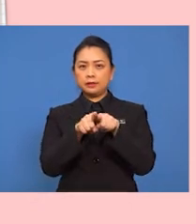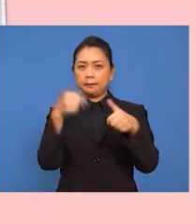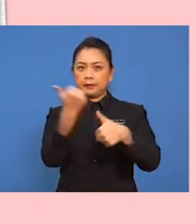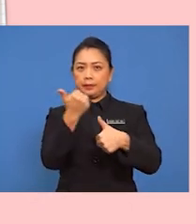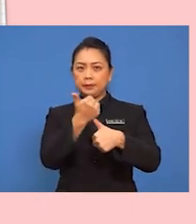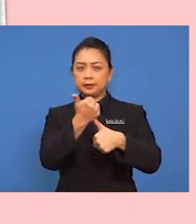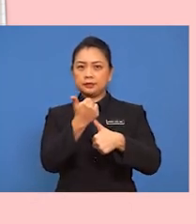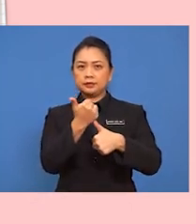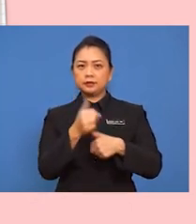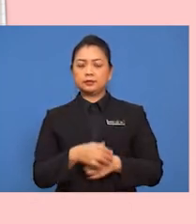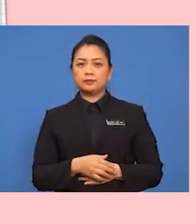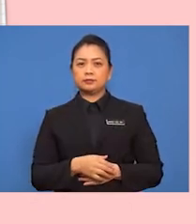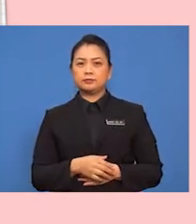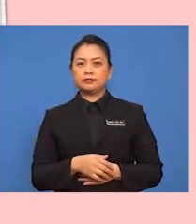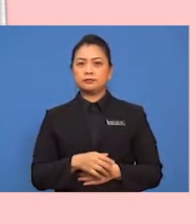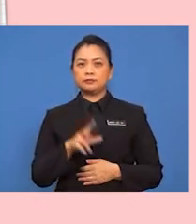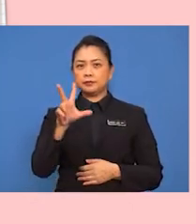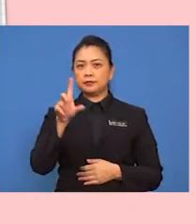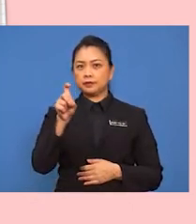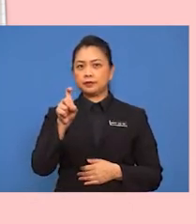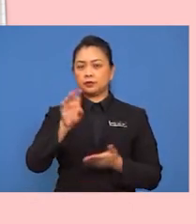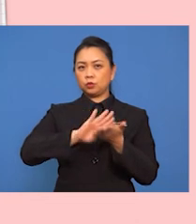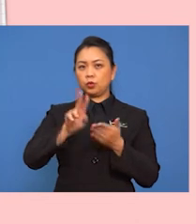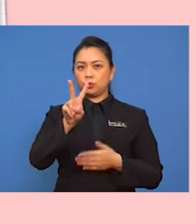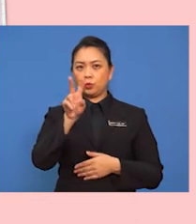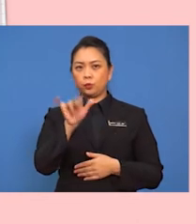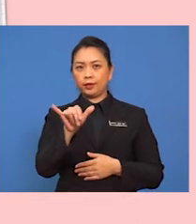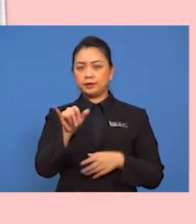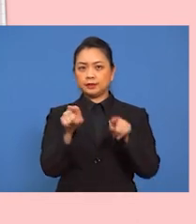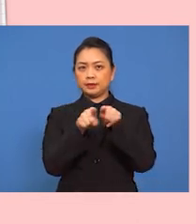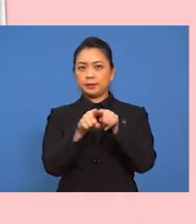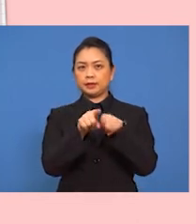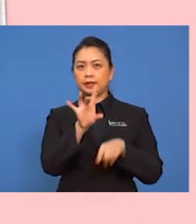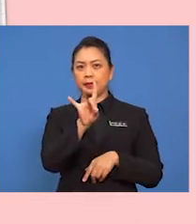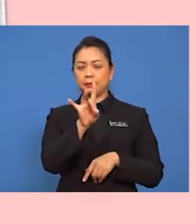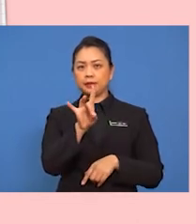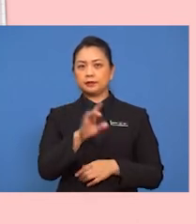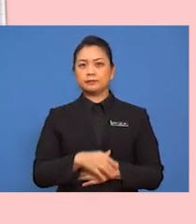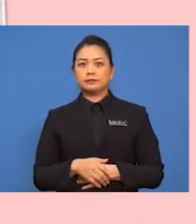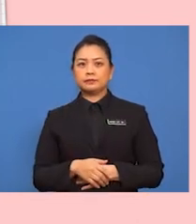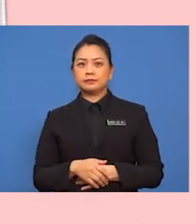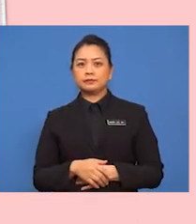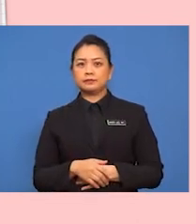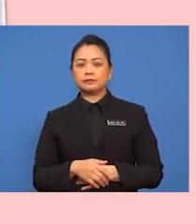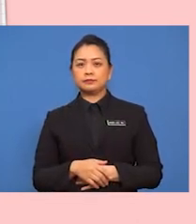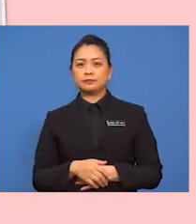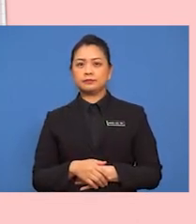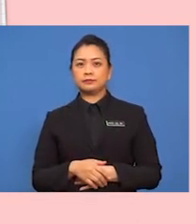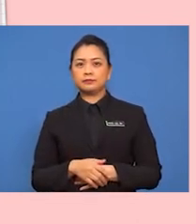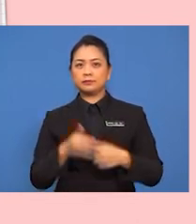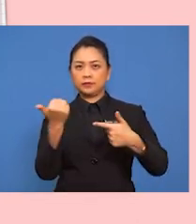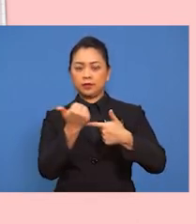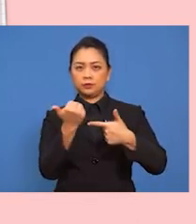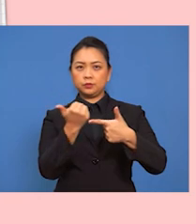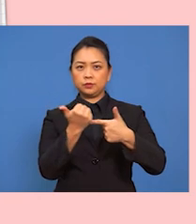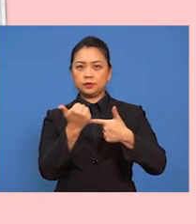pertama, 3X tolak 2Y sama dengan 8 Persamaan